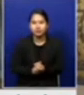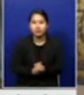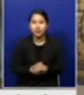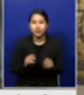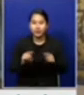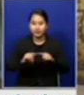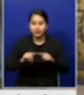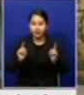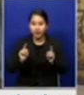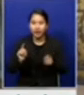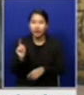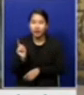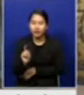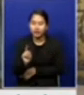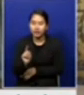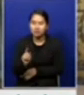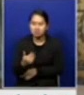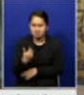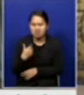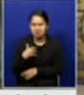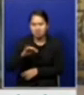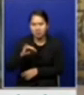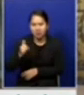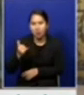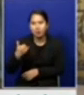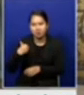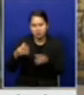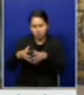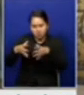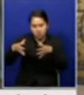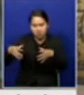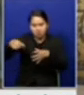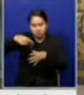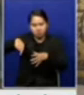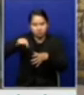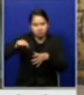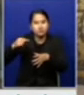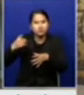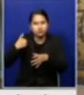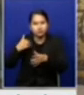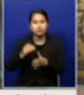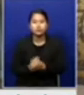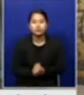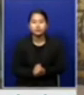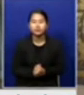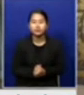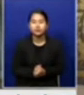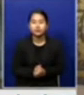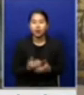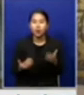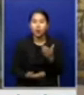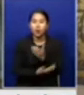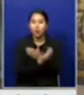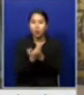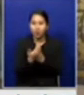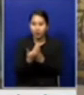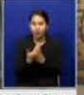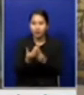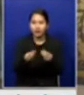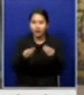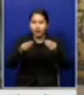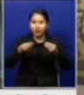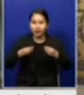ะครับและในขณะเดียวกันนั้นไม่มีโอกาสได้รับการเยียวยาอย่างทัดเทียมที่ผมก